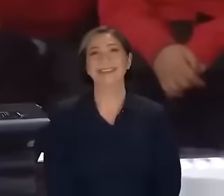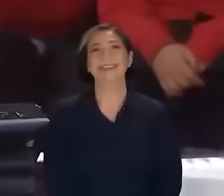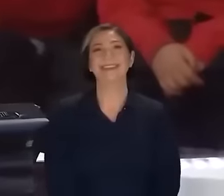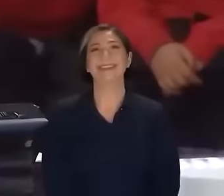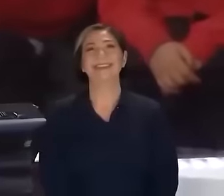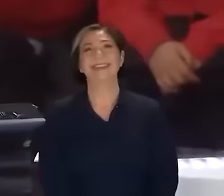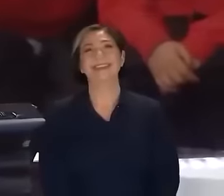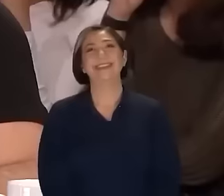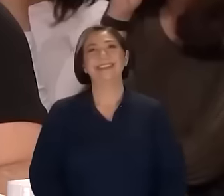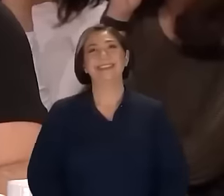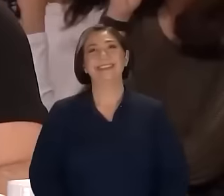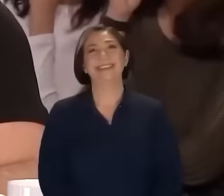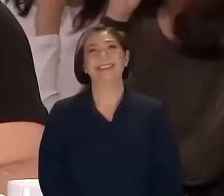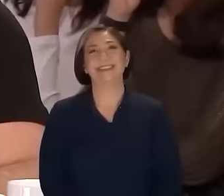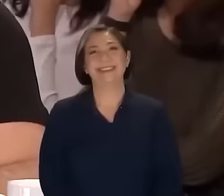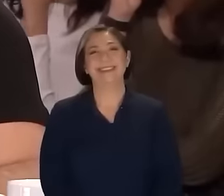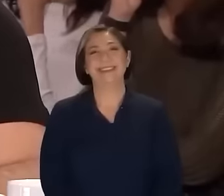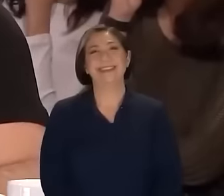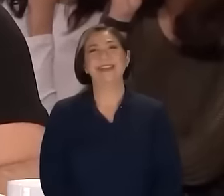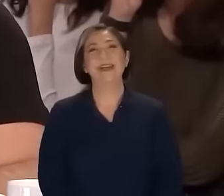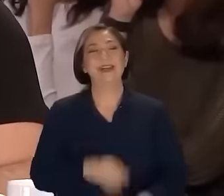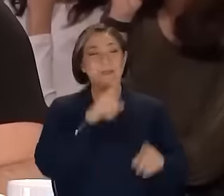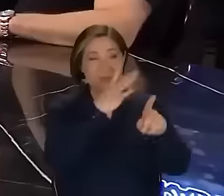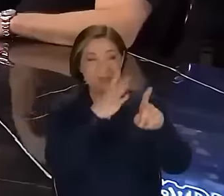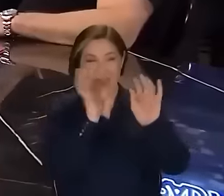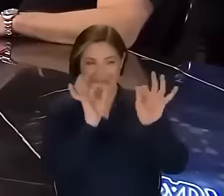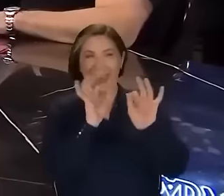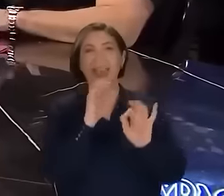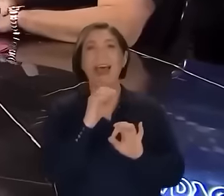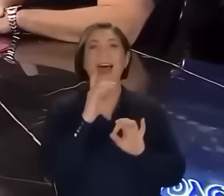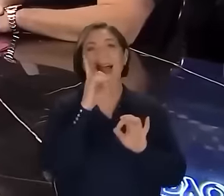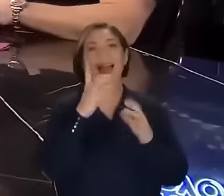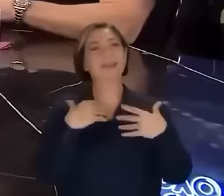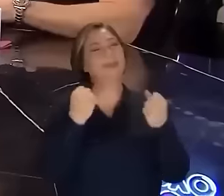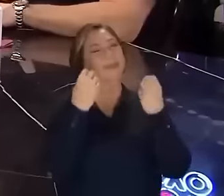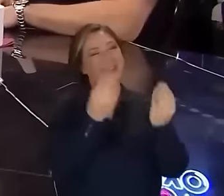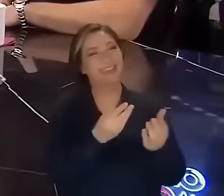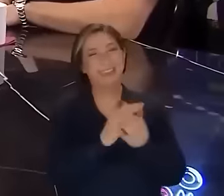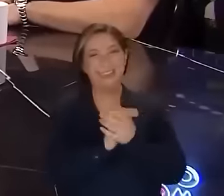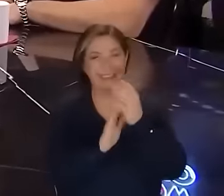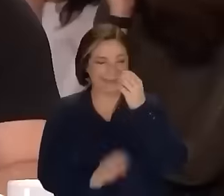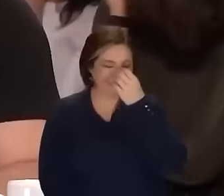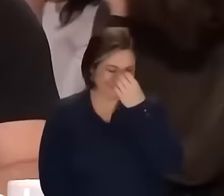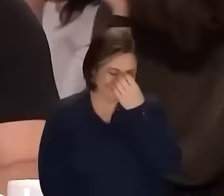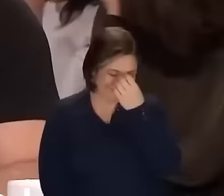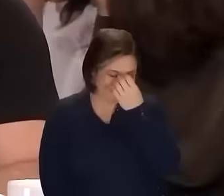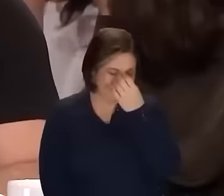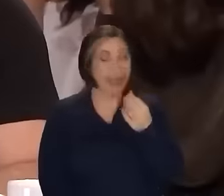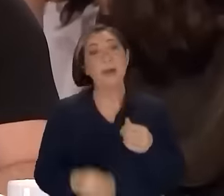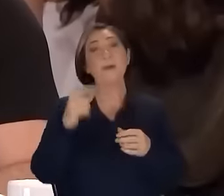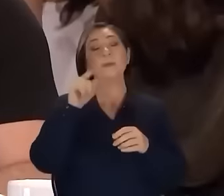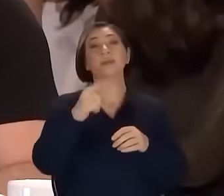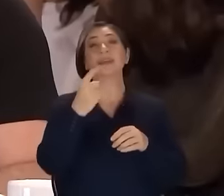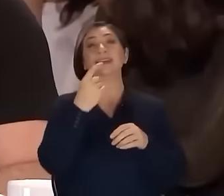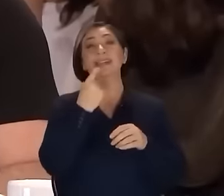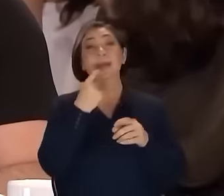Onu görme. Siz gördünüz mü çocuklar? Bilirsiniz değil mi o tuhaf yemekler? Allah selamet versin. Yani ben bu